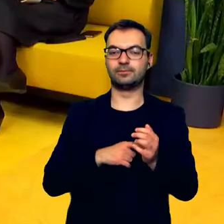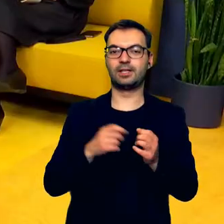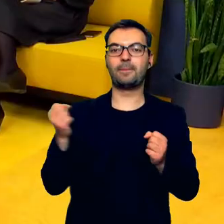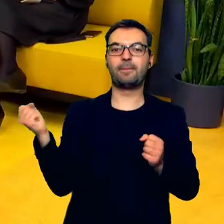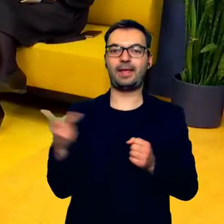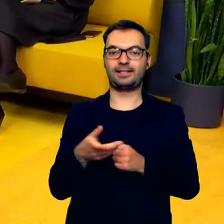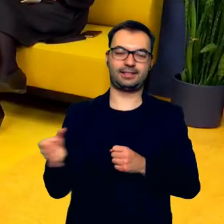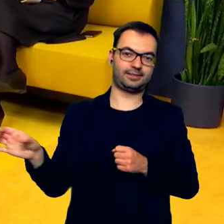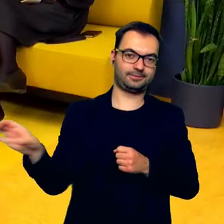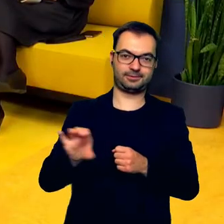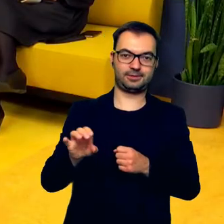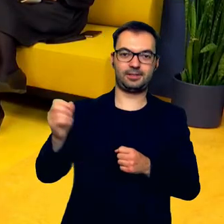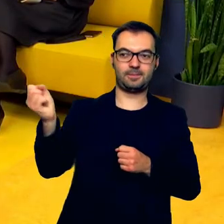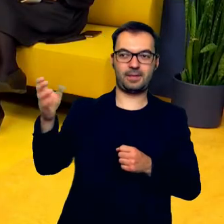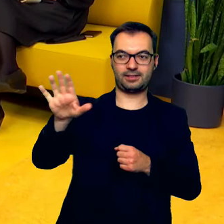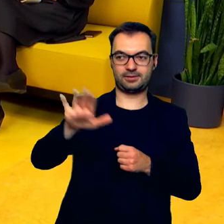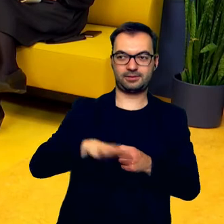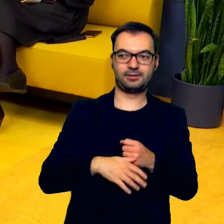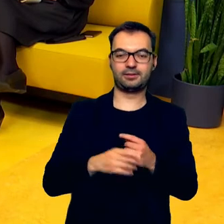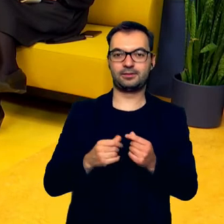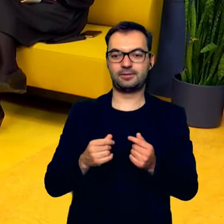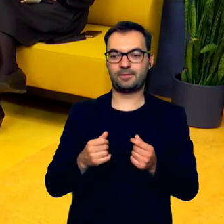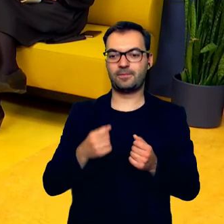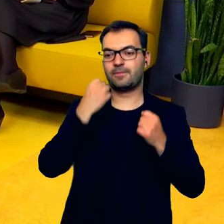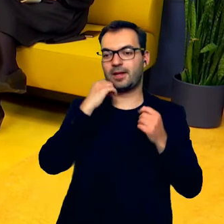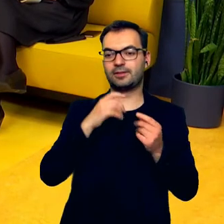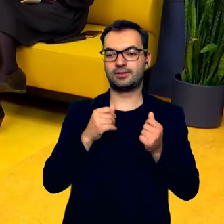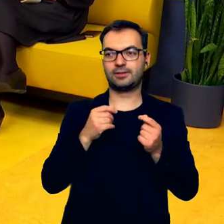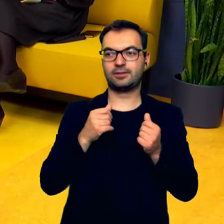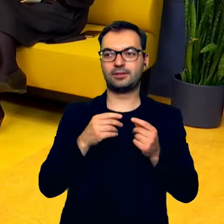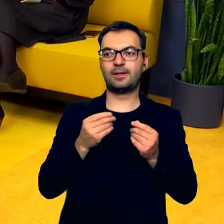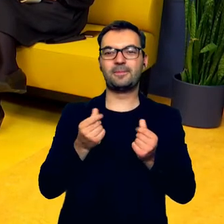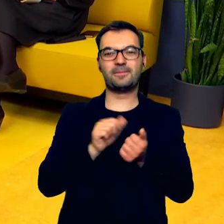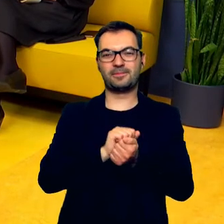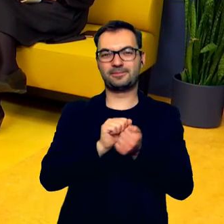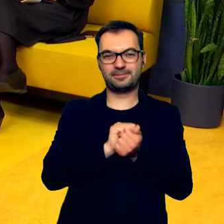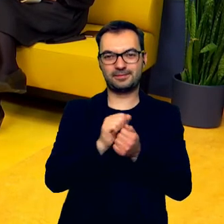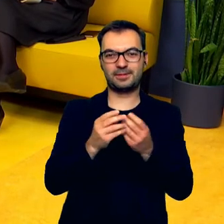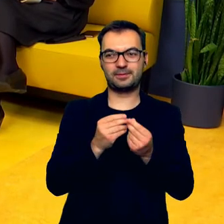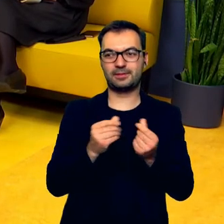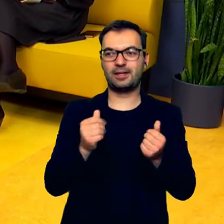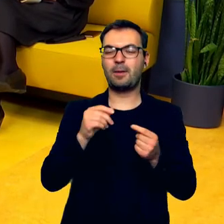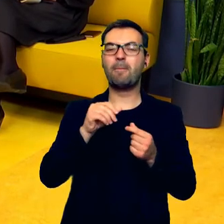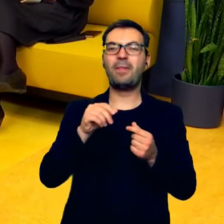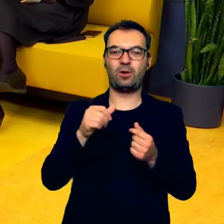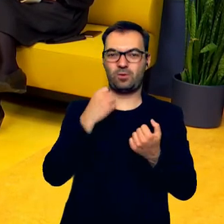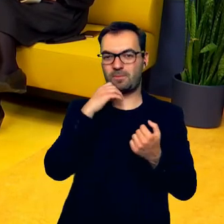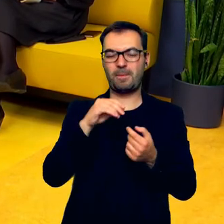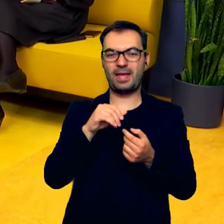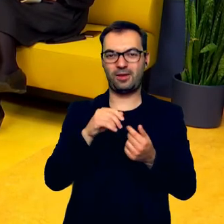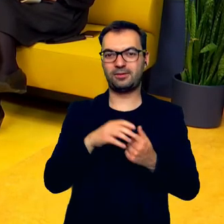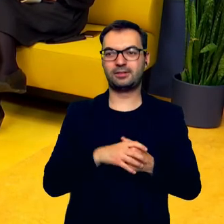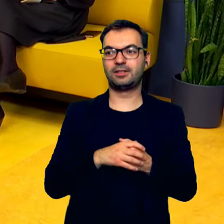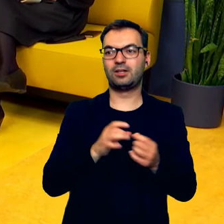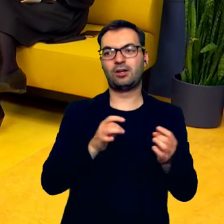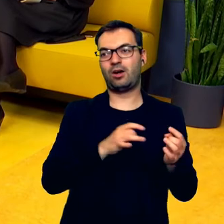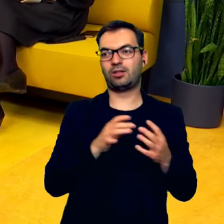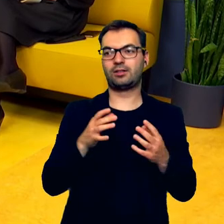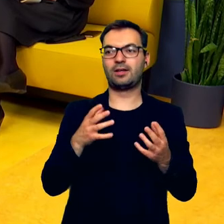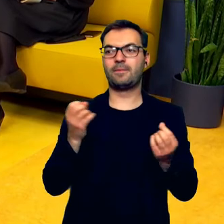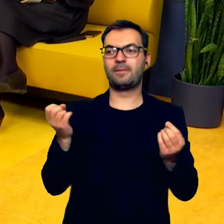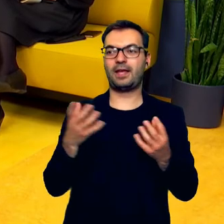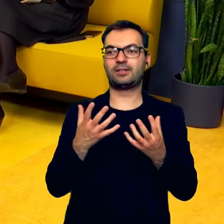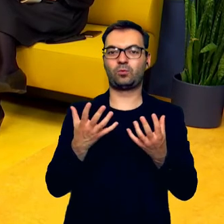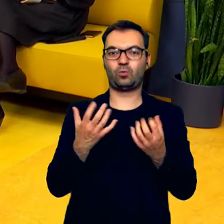przysypywało się piaskiem. Piaskiem takim bardzo, bardzo miałkim, właściwie pyłem takim, prawda? Natychmiast w